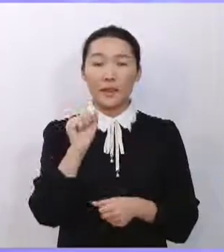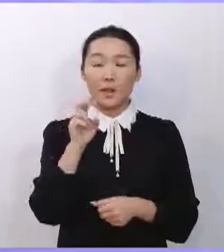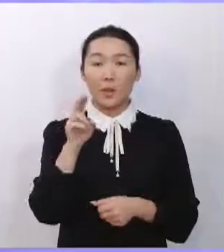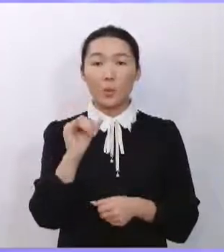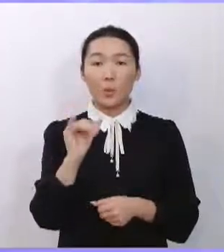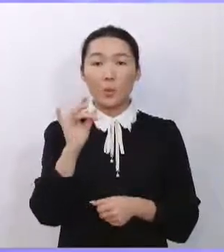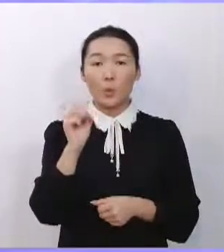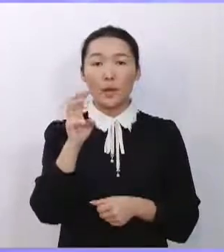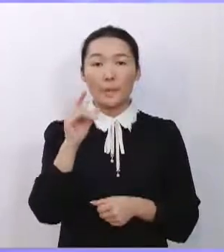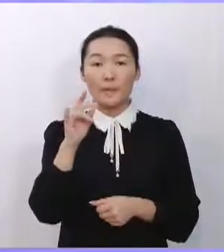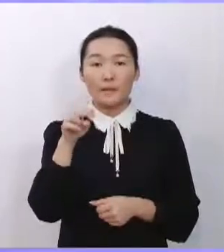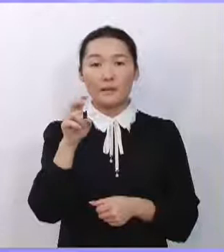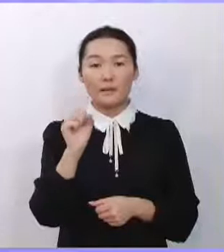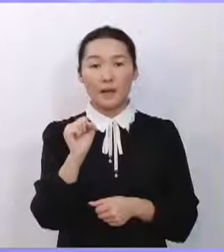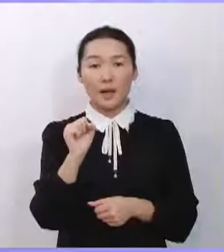Курамында.